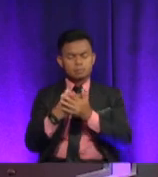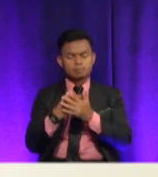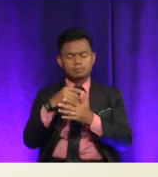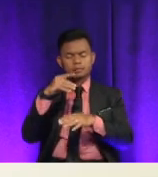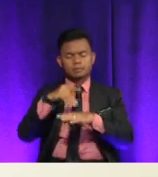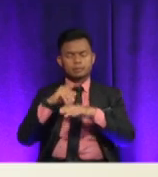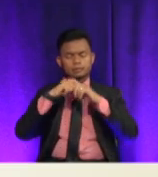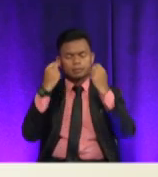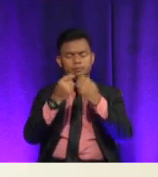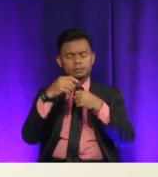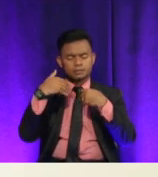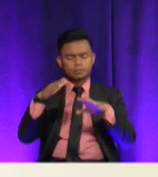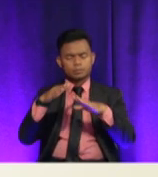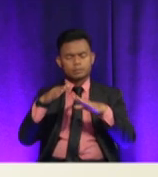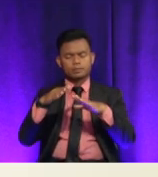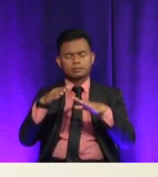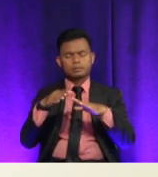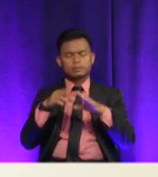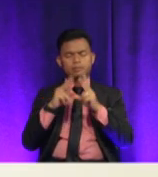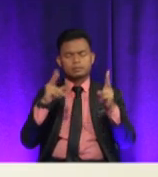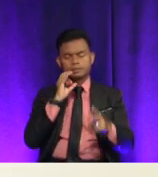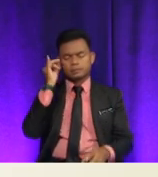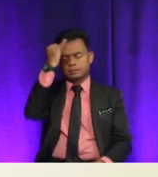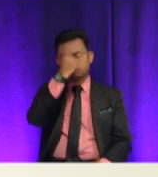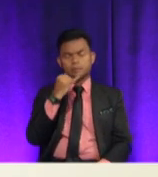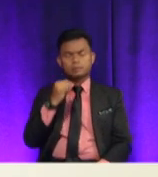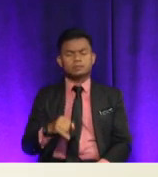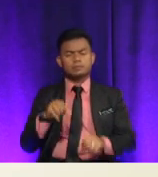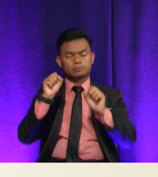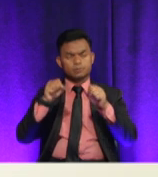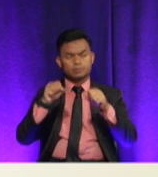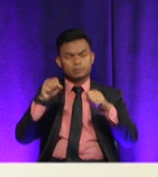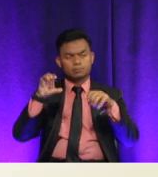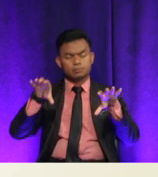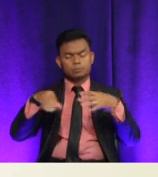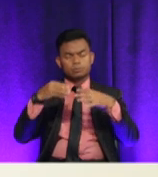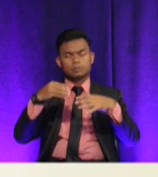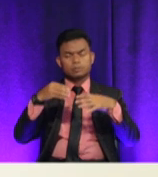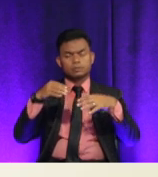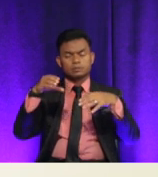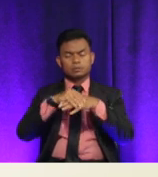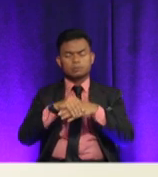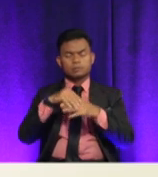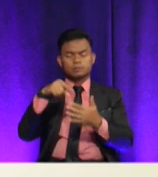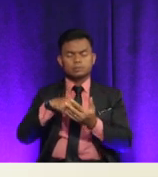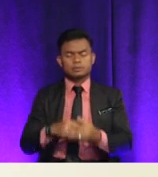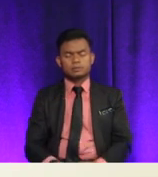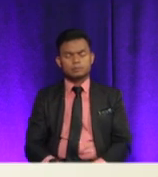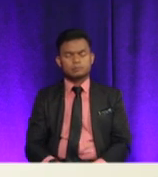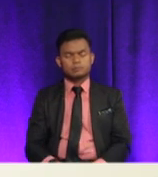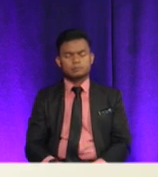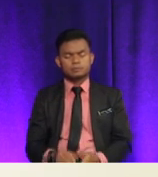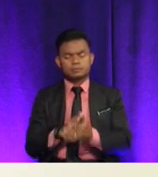kepada temannya ia bersabda dahulu taman di sini tiada Oke aku yang ingin diceritakan di sini oke kalau kita lihat